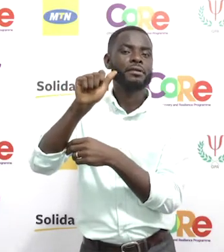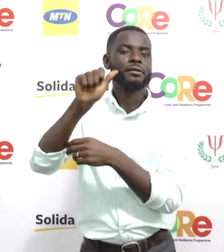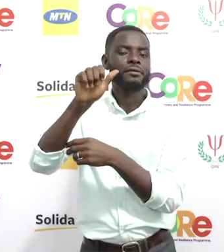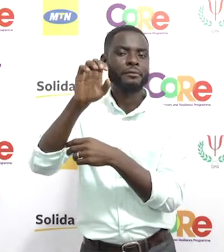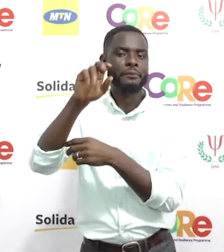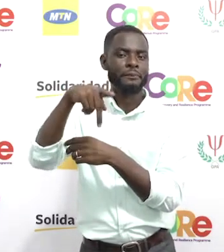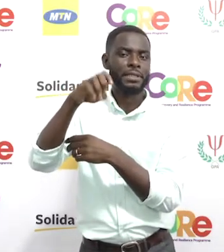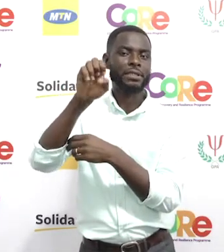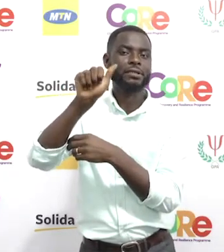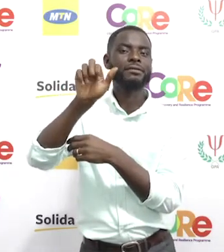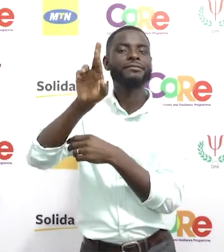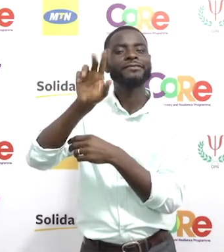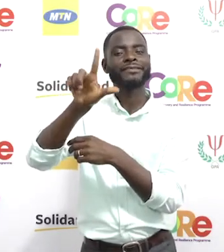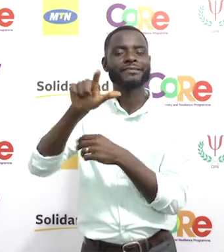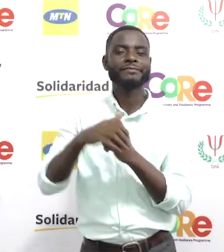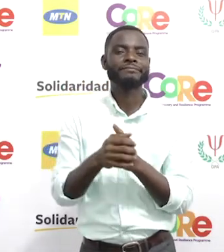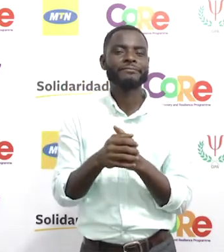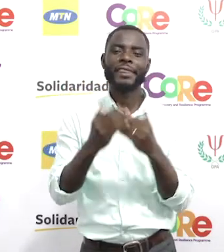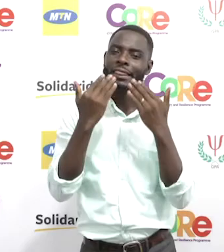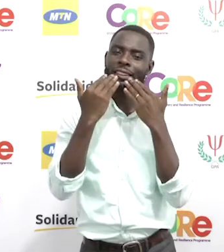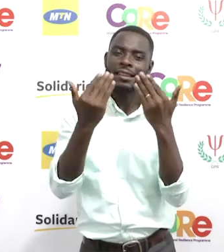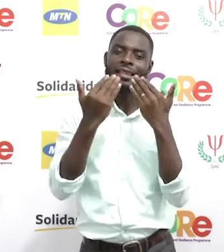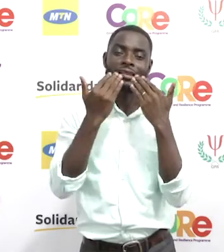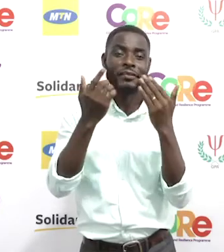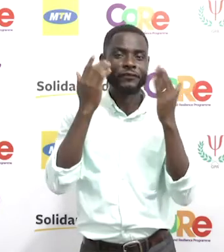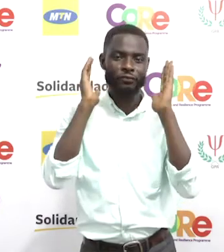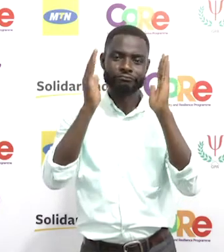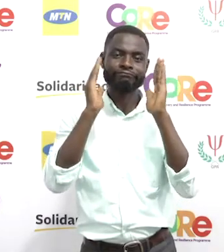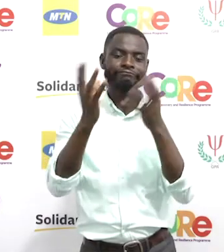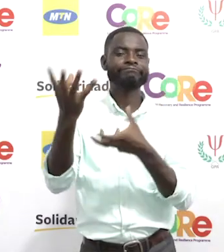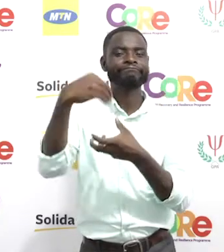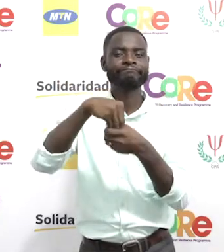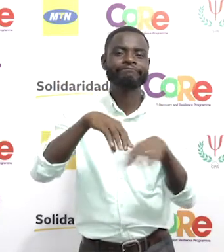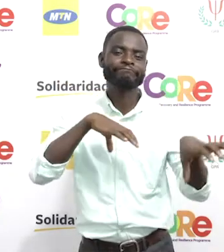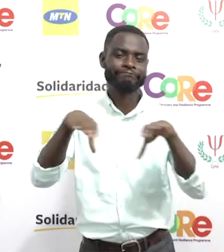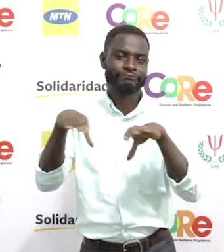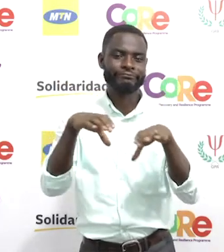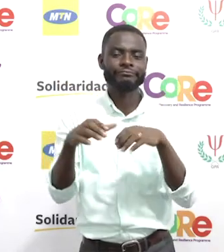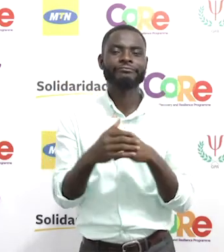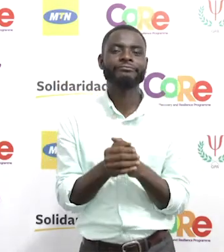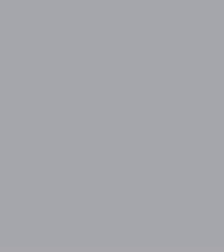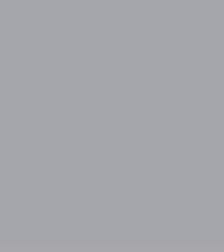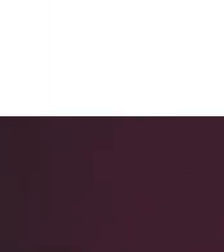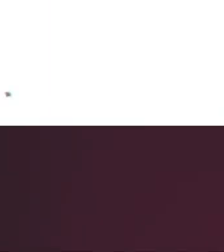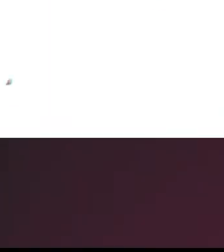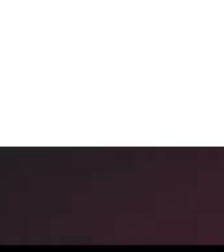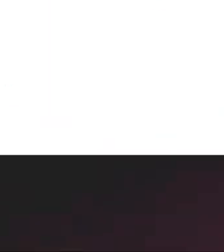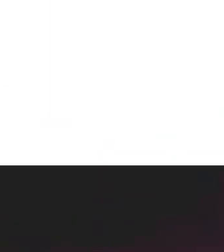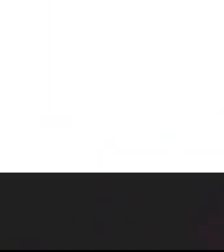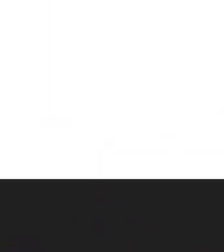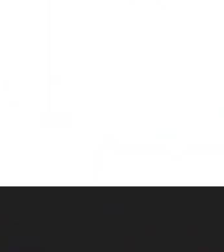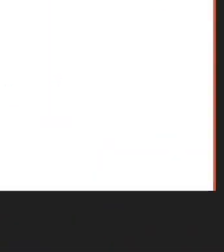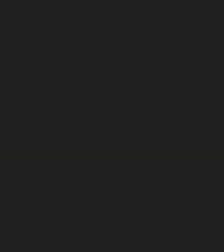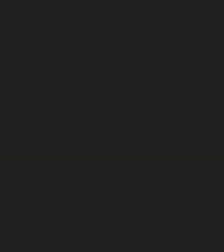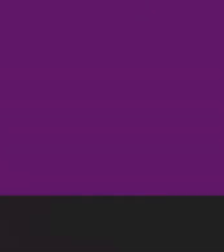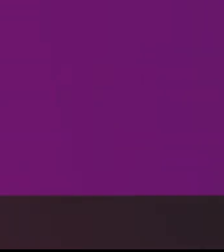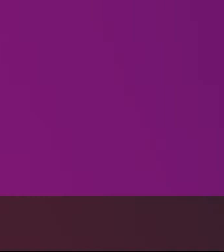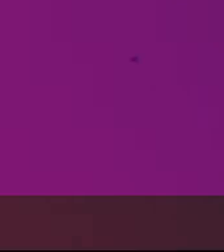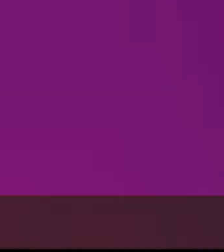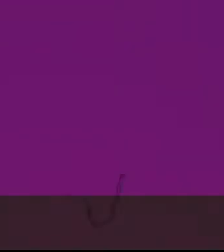Adubea Hammond. Oyi uladon, ake uke ohe e woni kase mo ne emli, jugba.